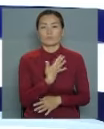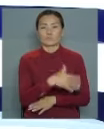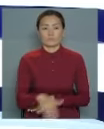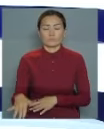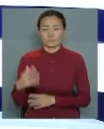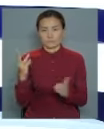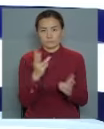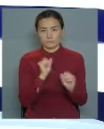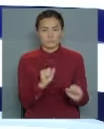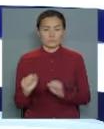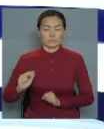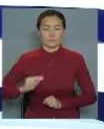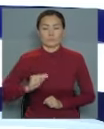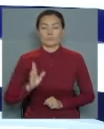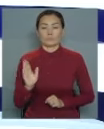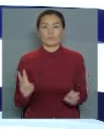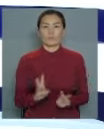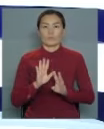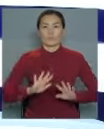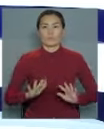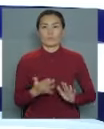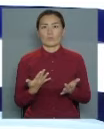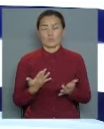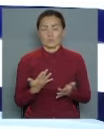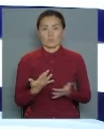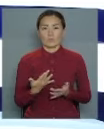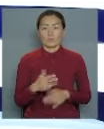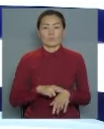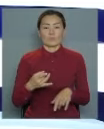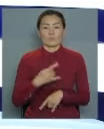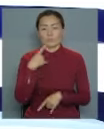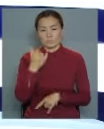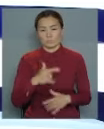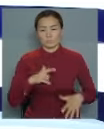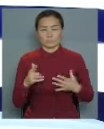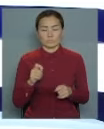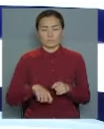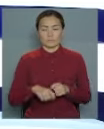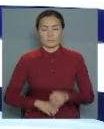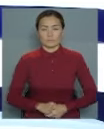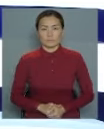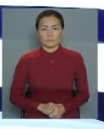орман өрттерінің алдын алу және өрт бола қалған жағдайда мекемелердің дайындығын пысықтау.